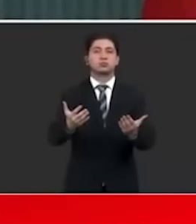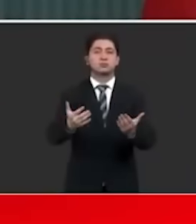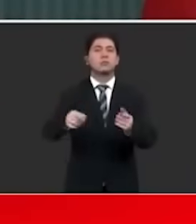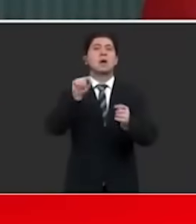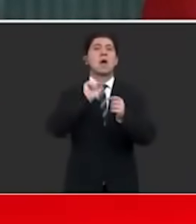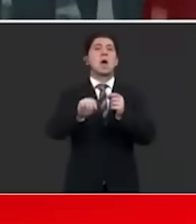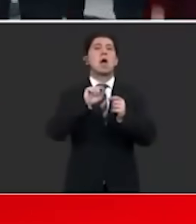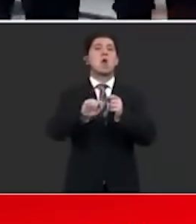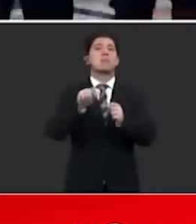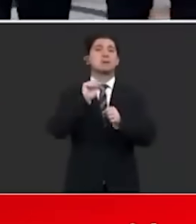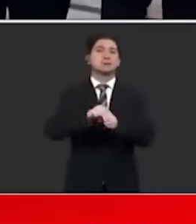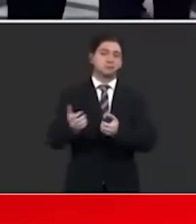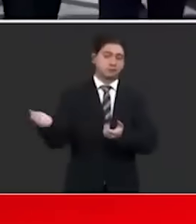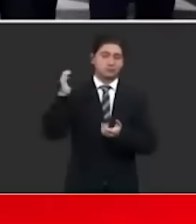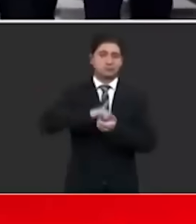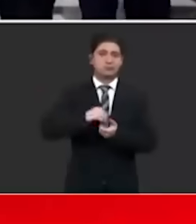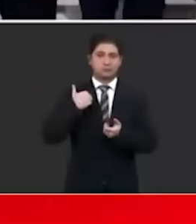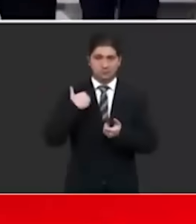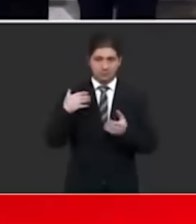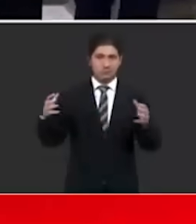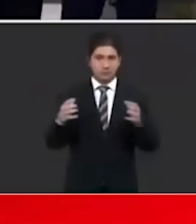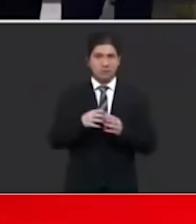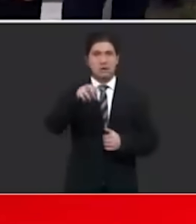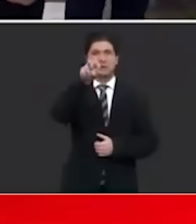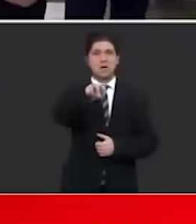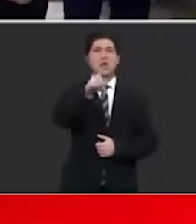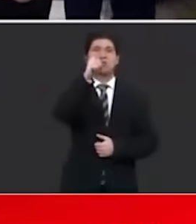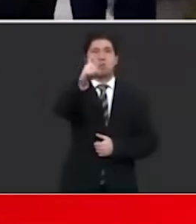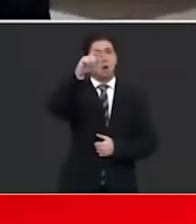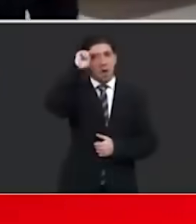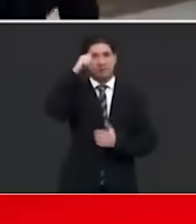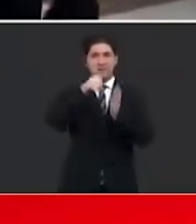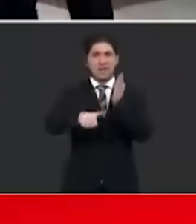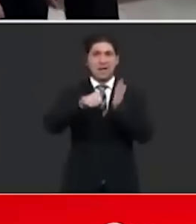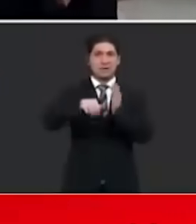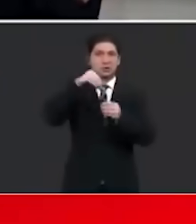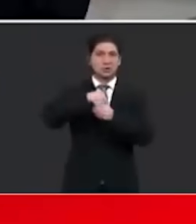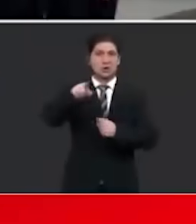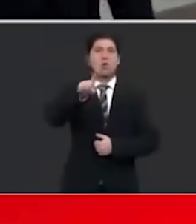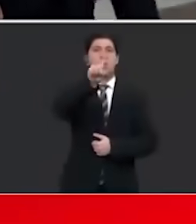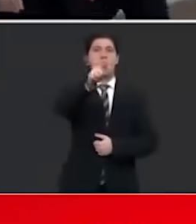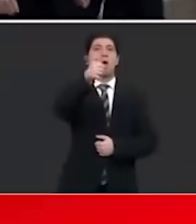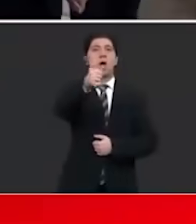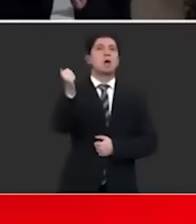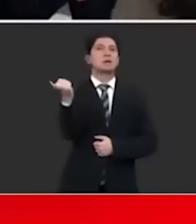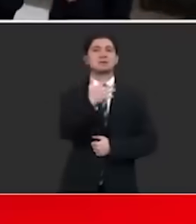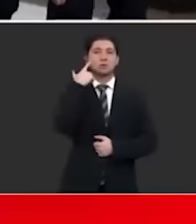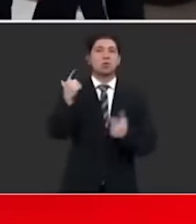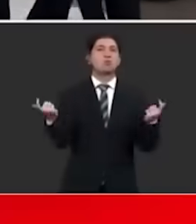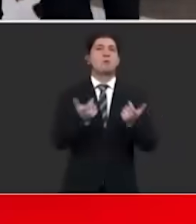Ekonomik İşbirliği Teşkilatı'nın 8-9 Kasım tarihlerindeki 16. zirvesi